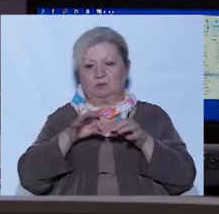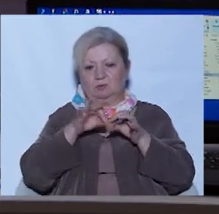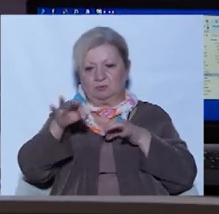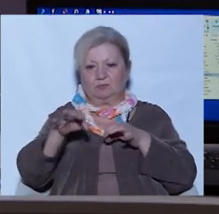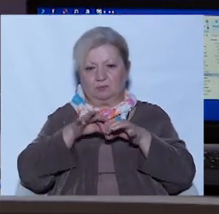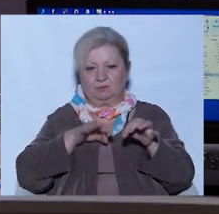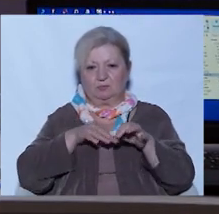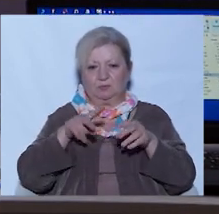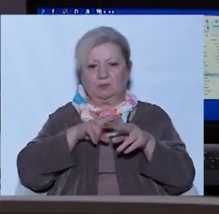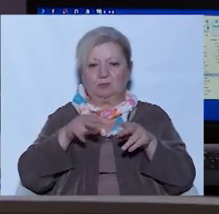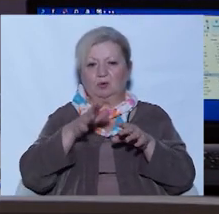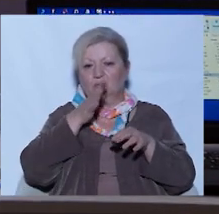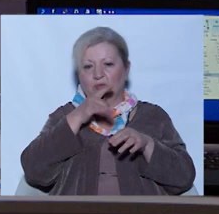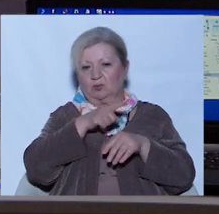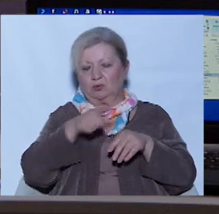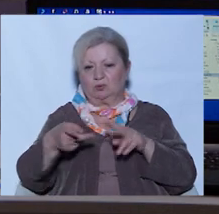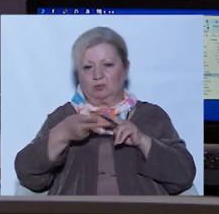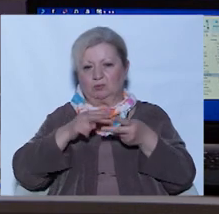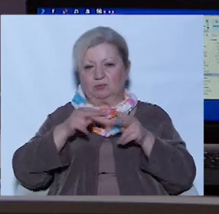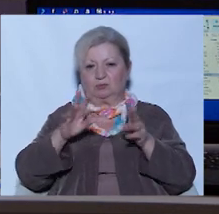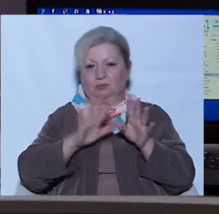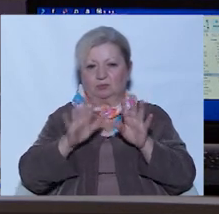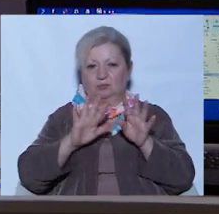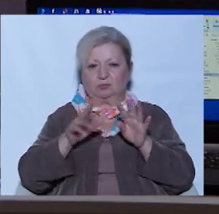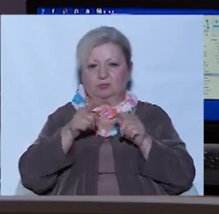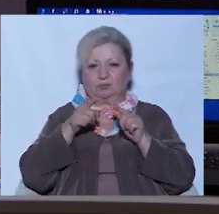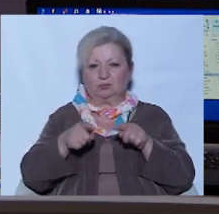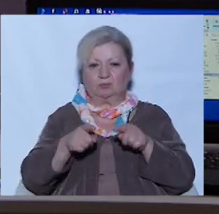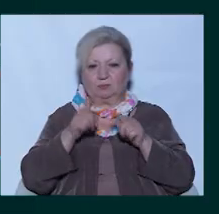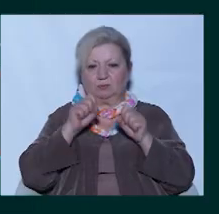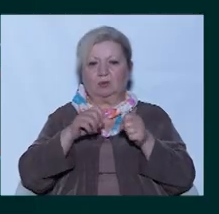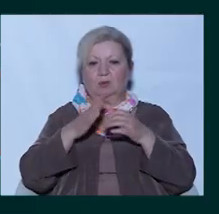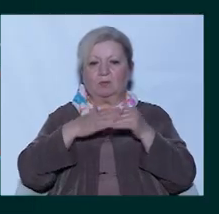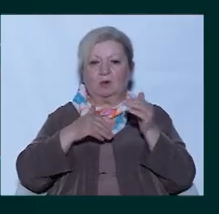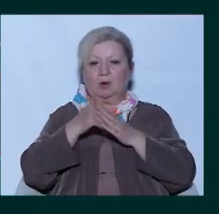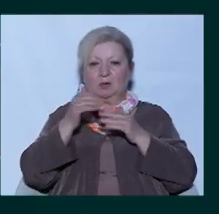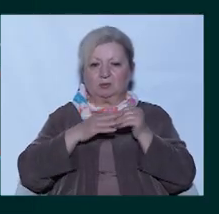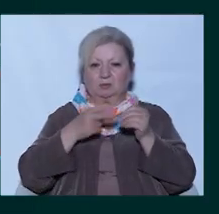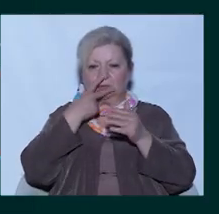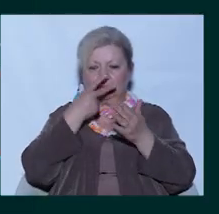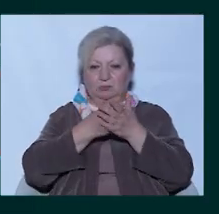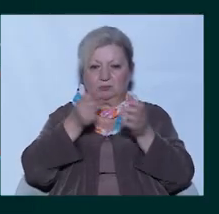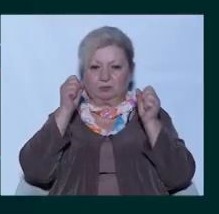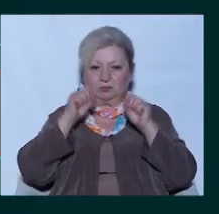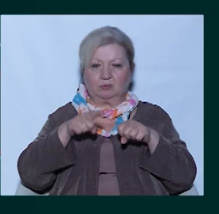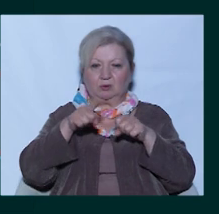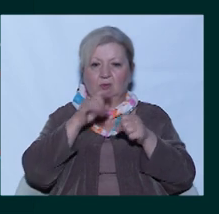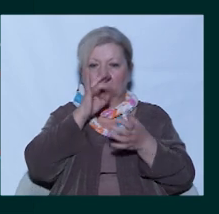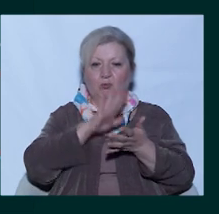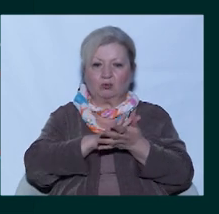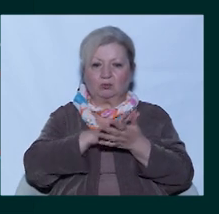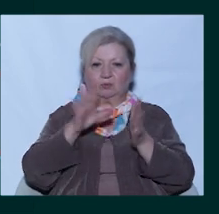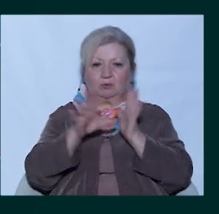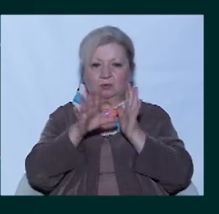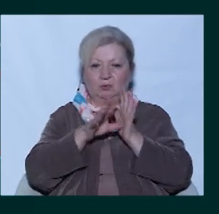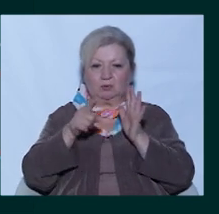ერთნაირია, არ იცვლება დროის განმავლობაში და გავზომოთ. ეხლა გრაფიკულადაც აიხლა შევხედოთ, აქა გვაქვს მუდმივი დენი,